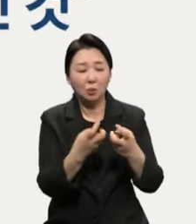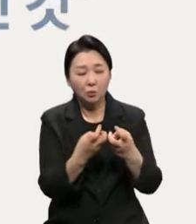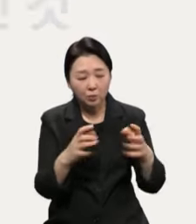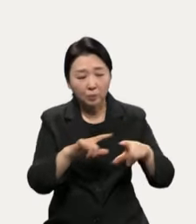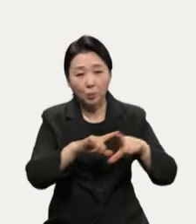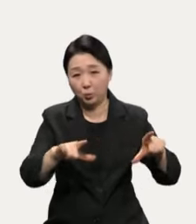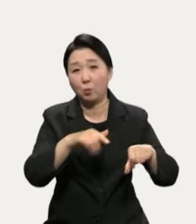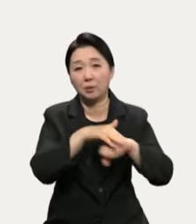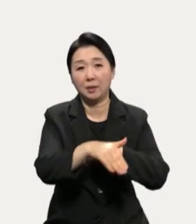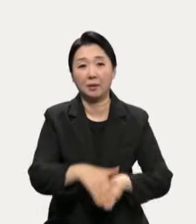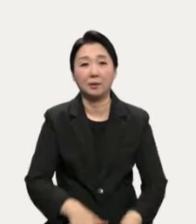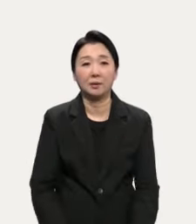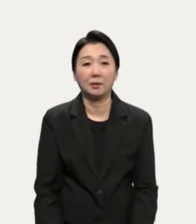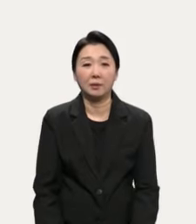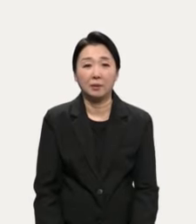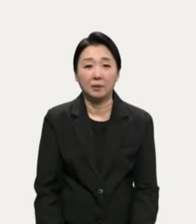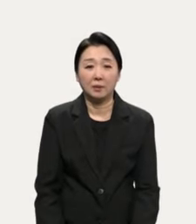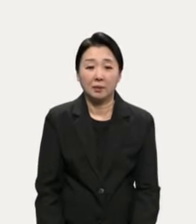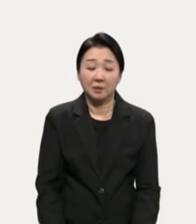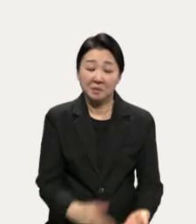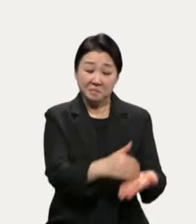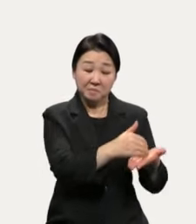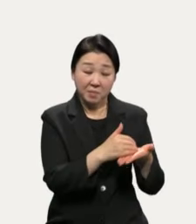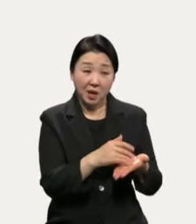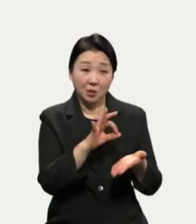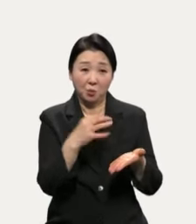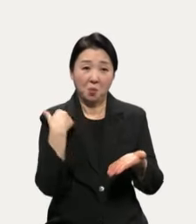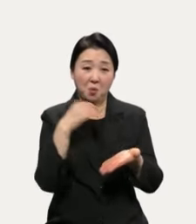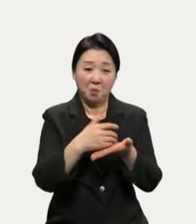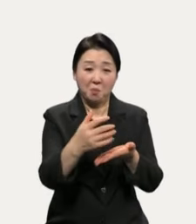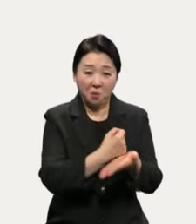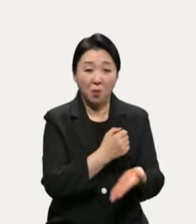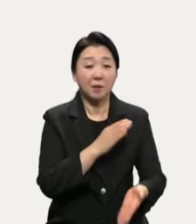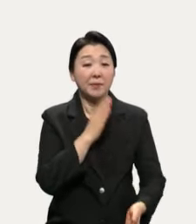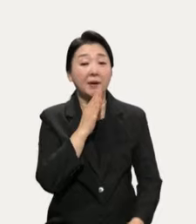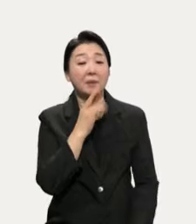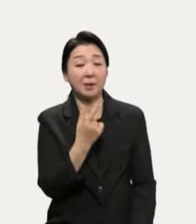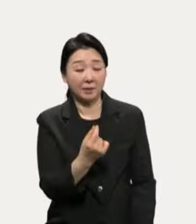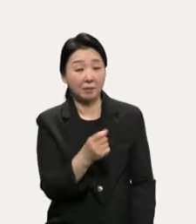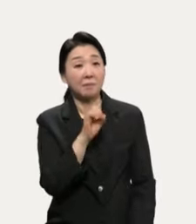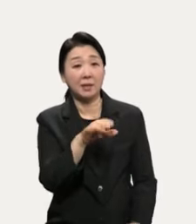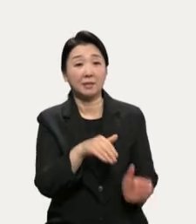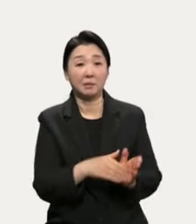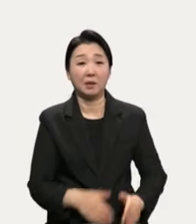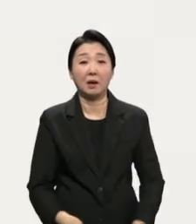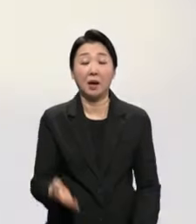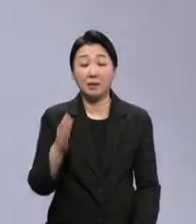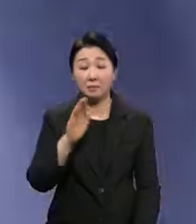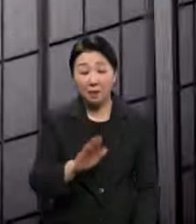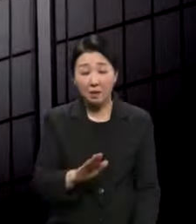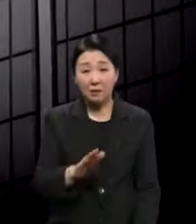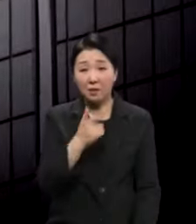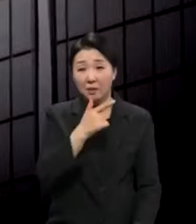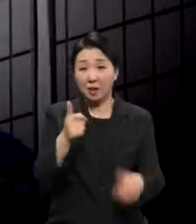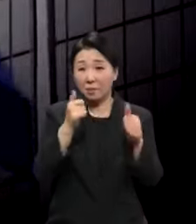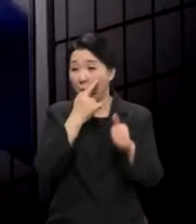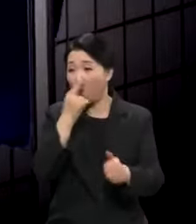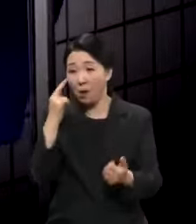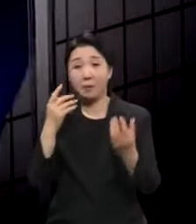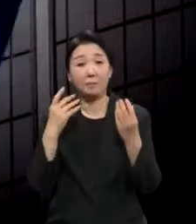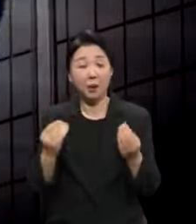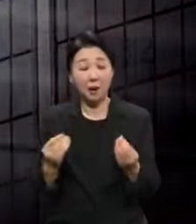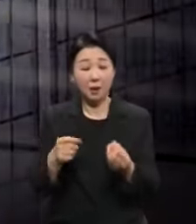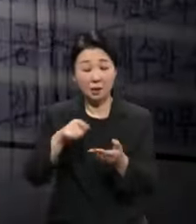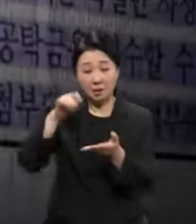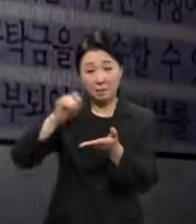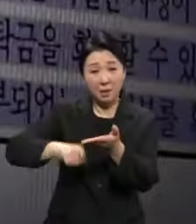주장했습니다. 의뢰인에게 공탁금을 회수하자고 한 것도 내가 맞다고도 했습니다. 하지만 취재진이 대법원에 확인해보니